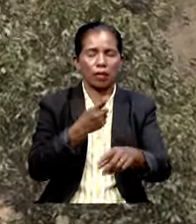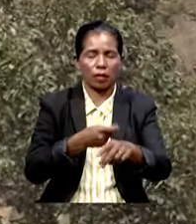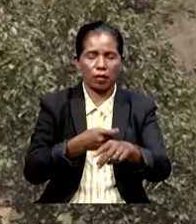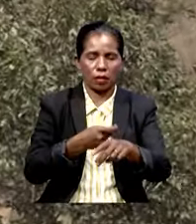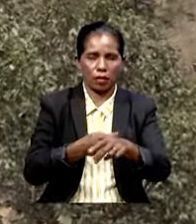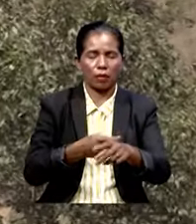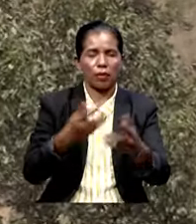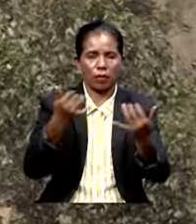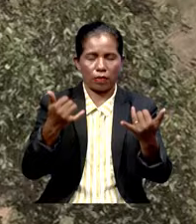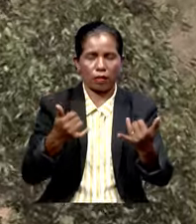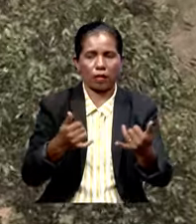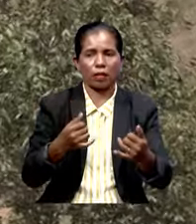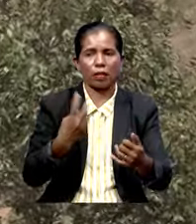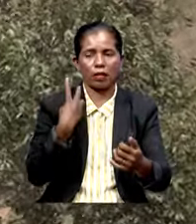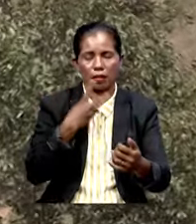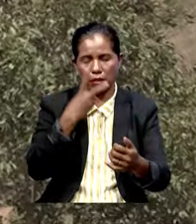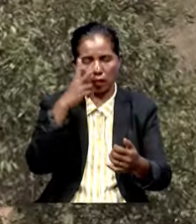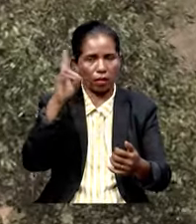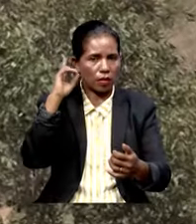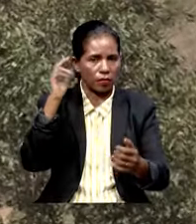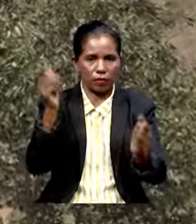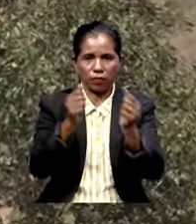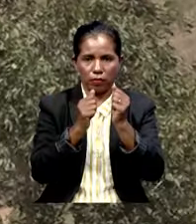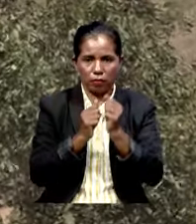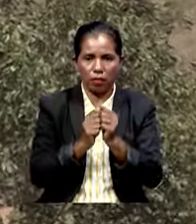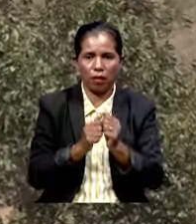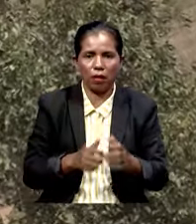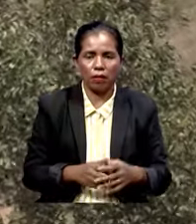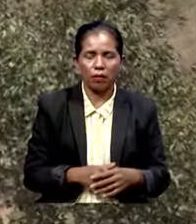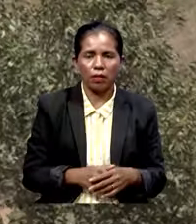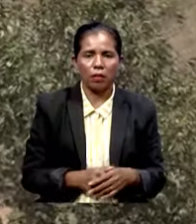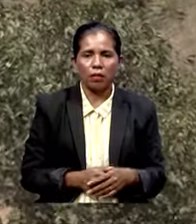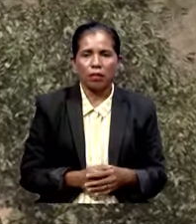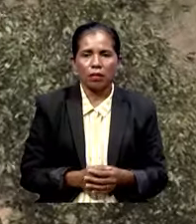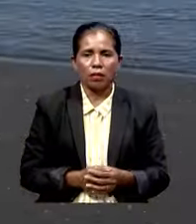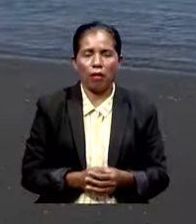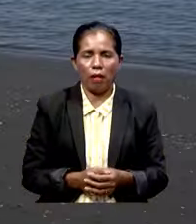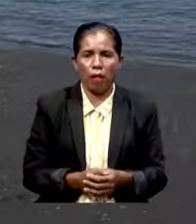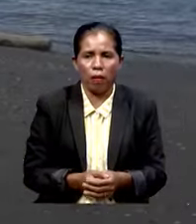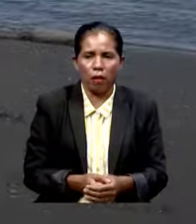lorong narok. Tuir mai, ita baron no akompanya hamotuk.